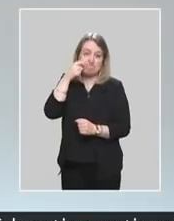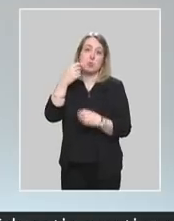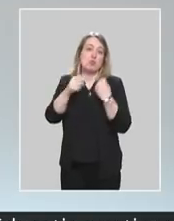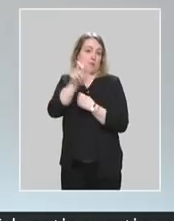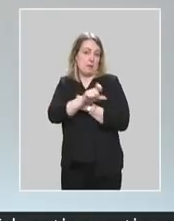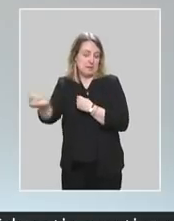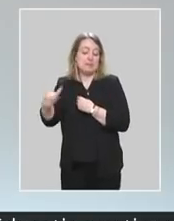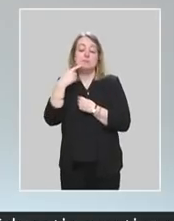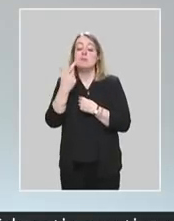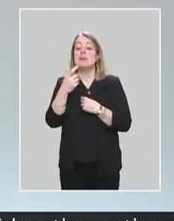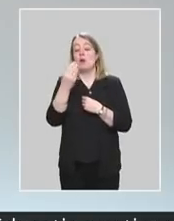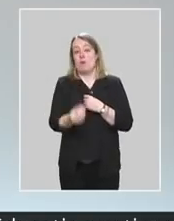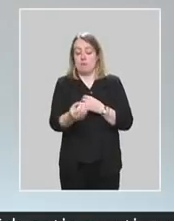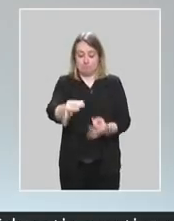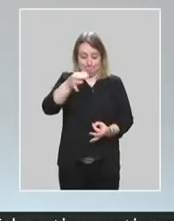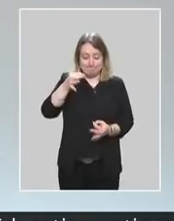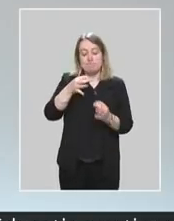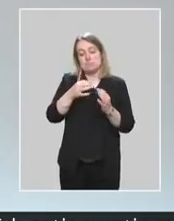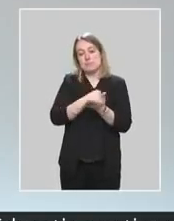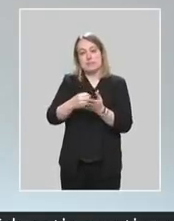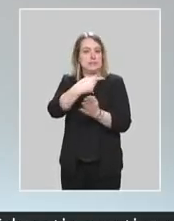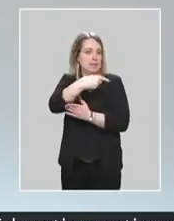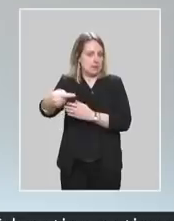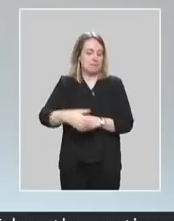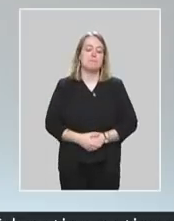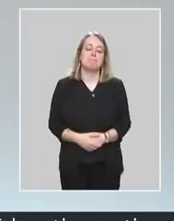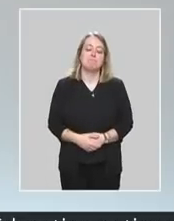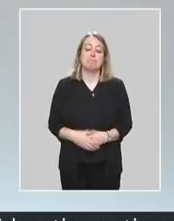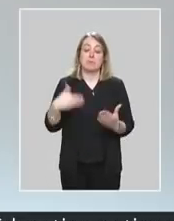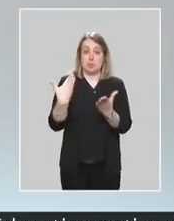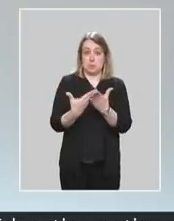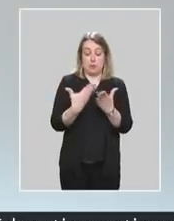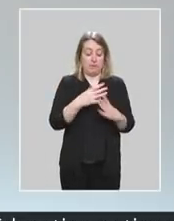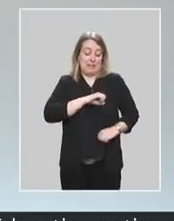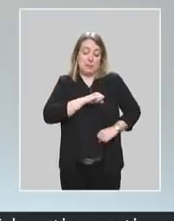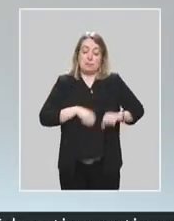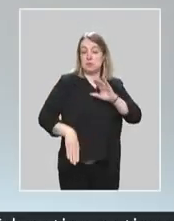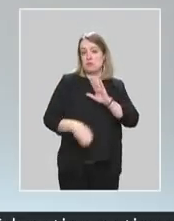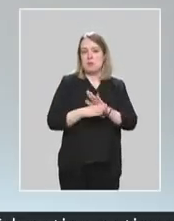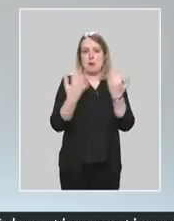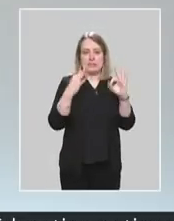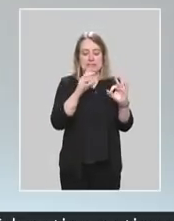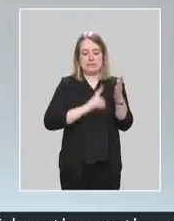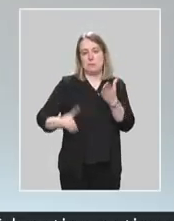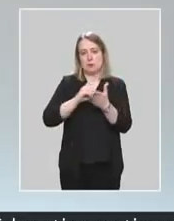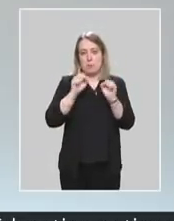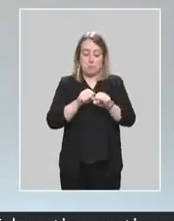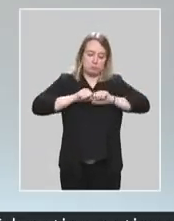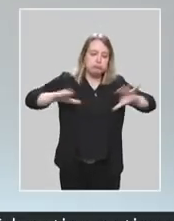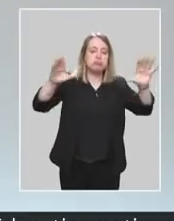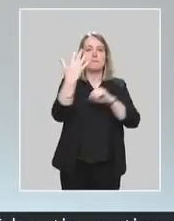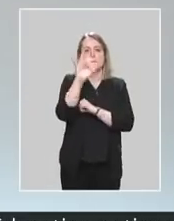revenir avec un test négatif. Ça nous permet d'étendre les vertus de cette expérimentation à toute la France, tout en étant